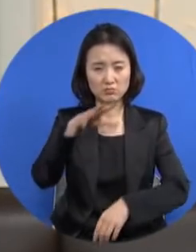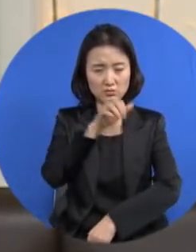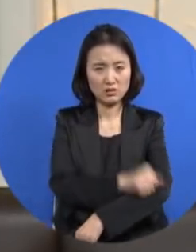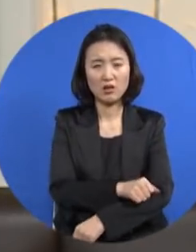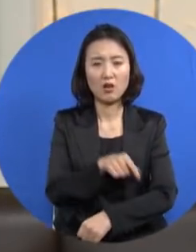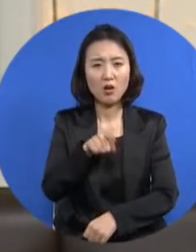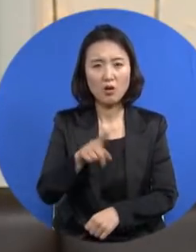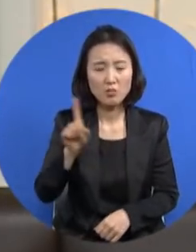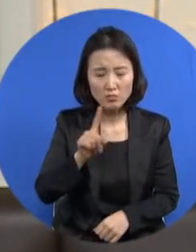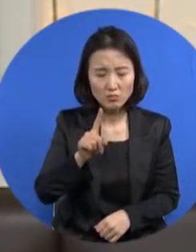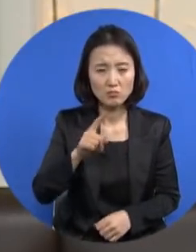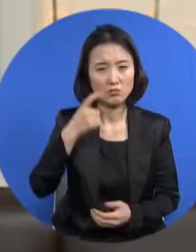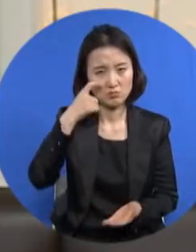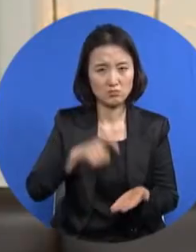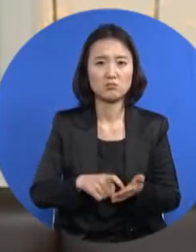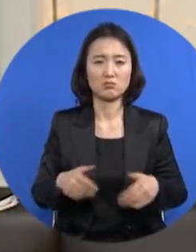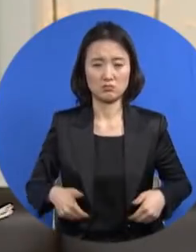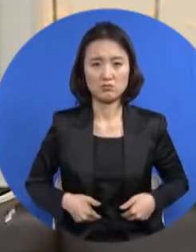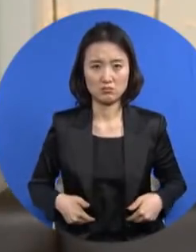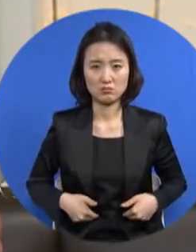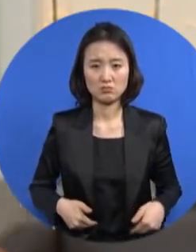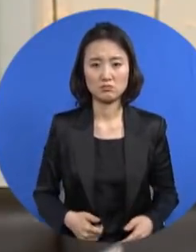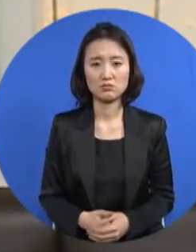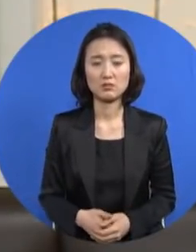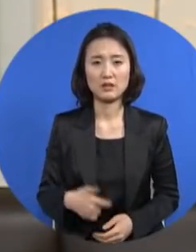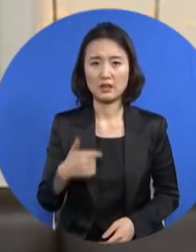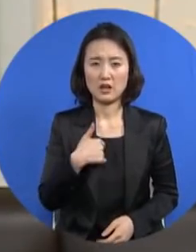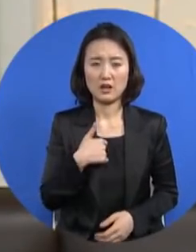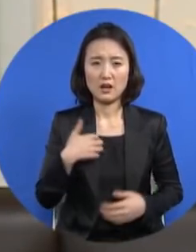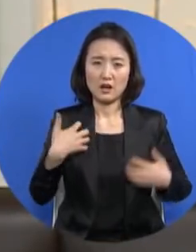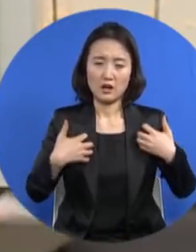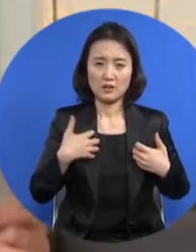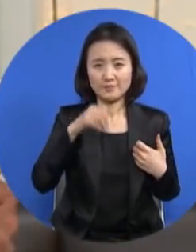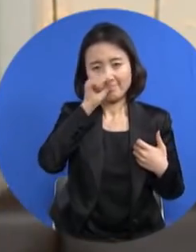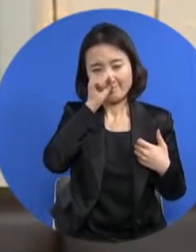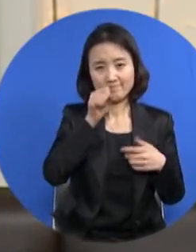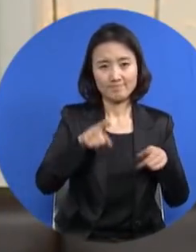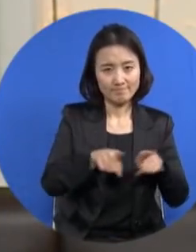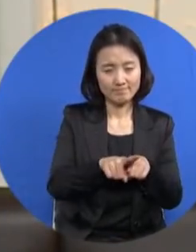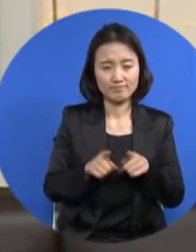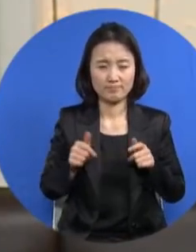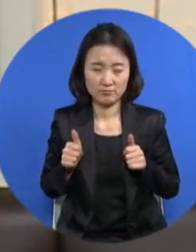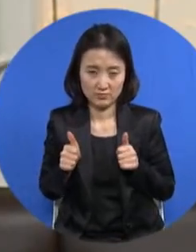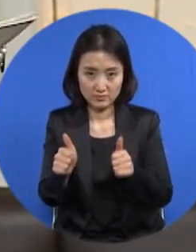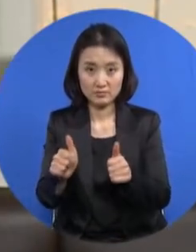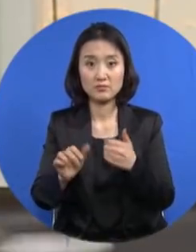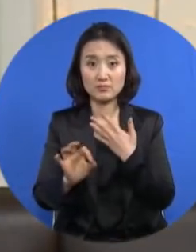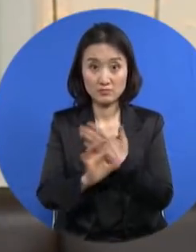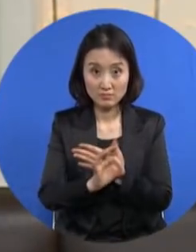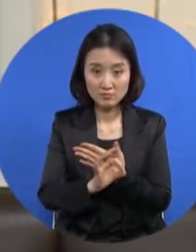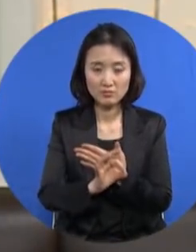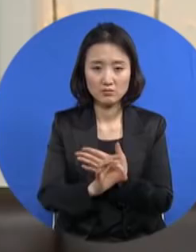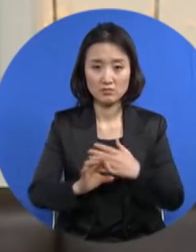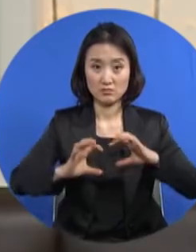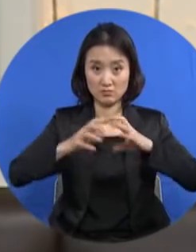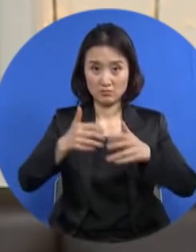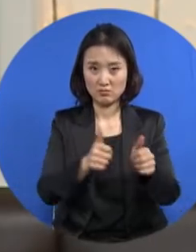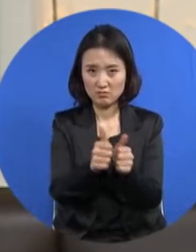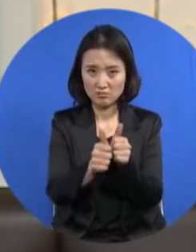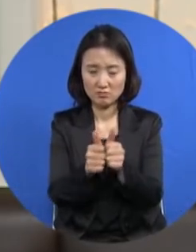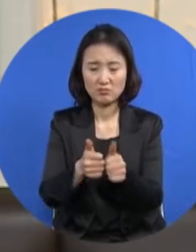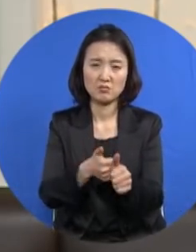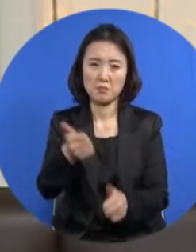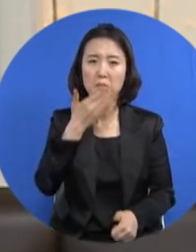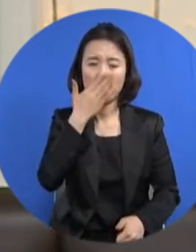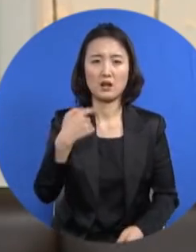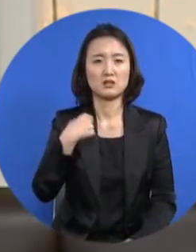내가 그러니까 좋아하는 일이어야 되잖아요. 내가 좋아하는 아이템을 찾아서 열심히 하면 세계 경쟁에서도 이길 수